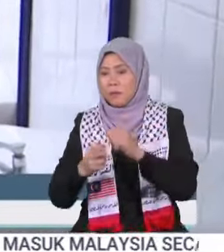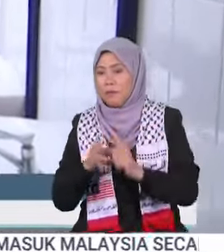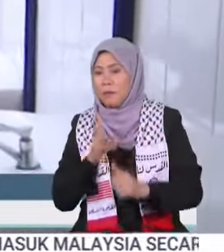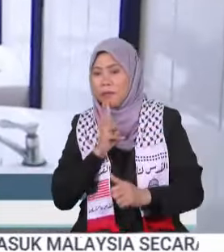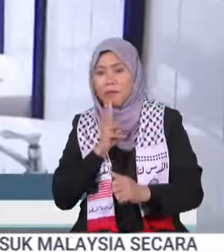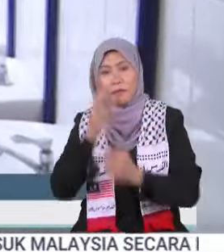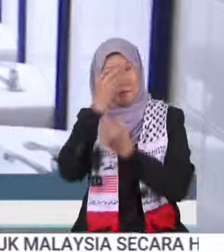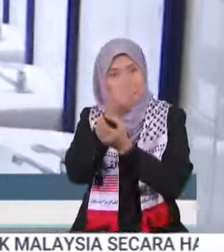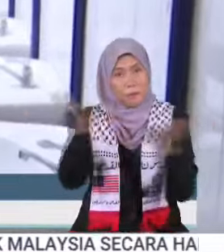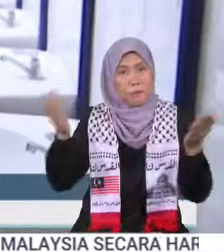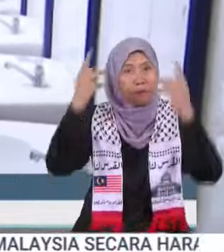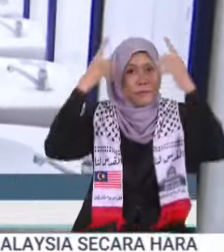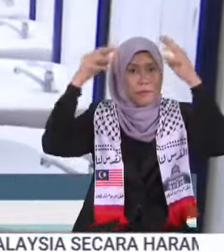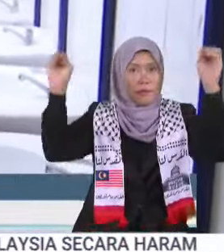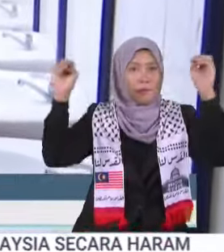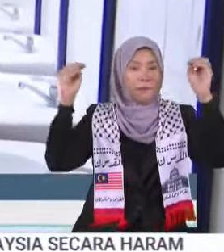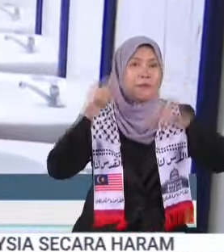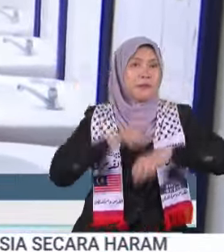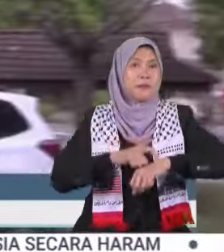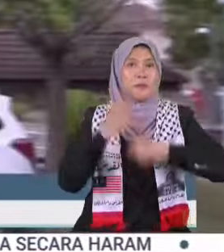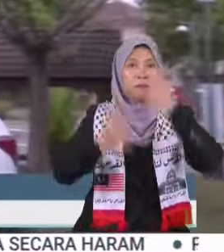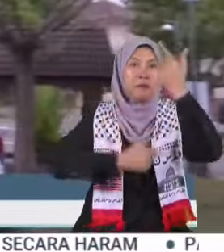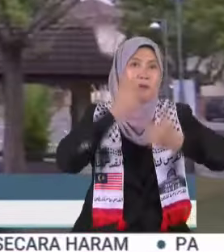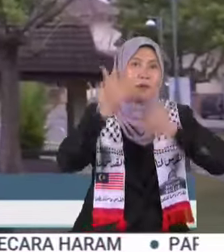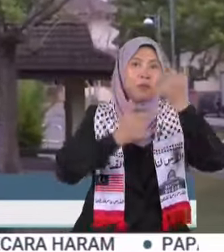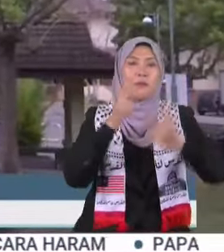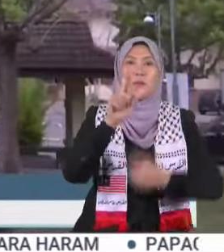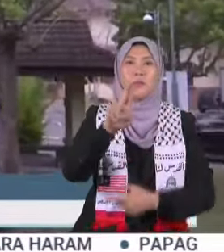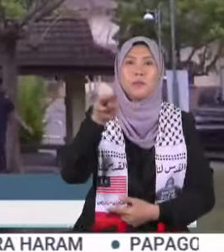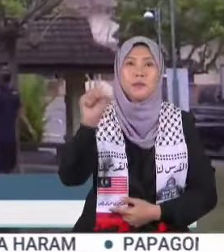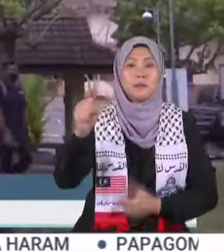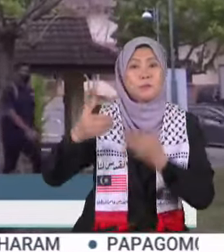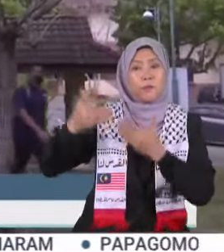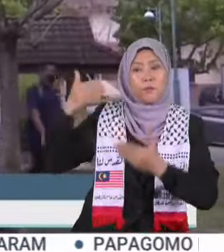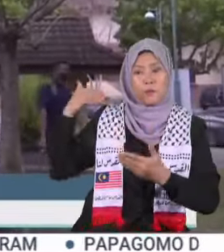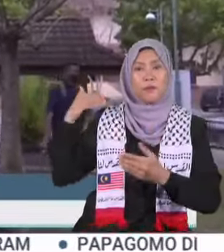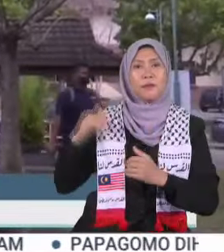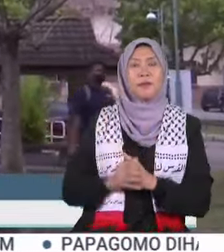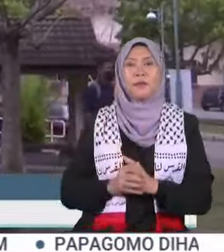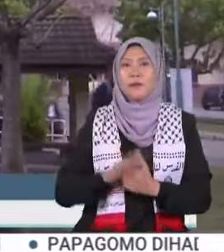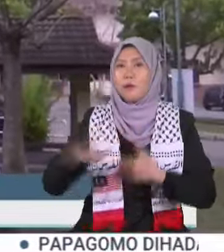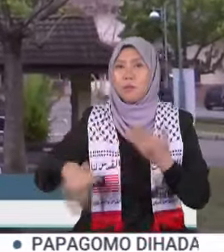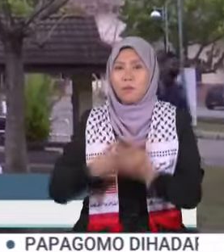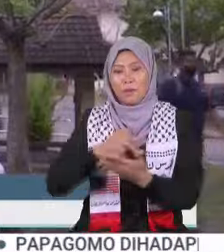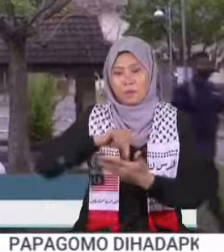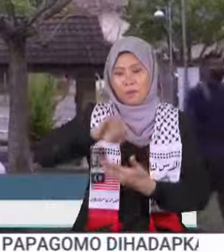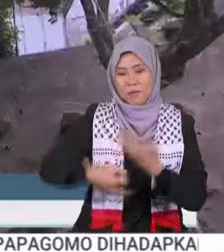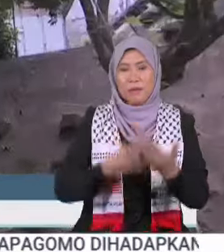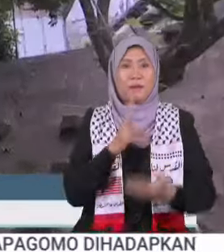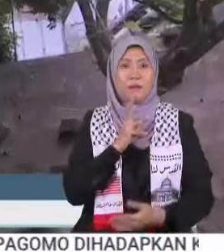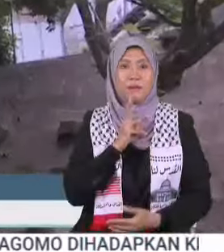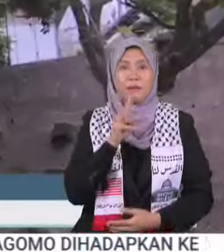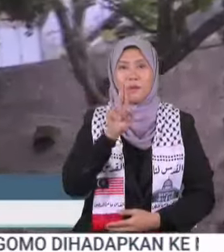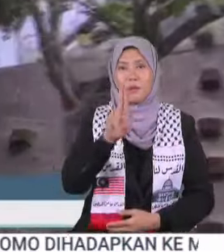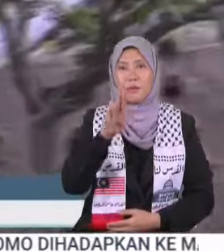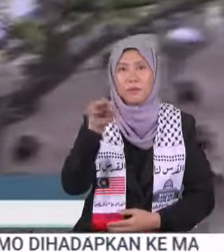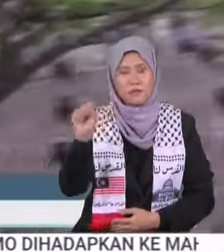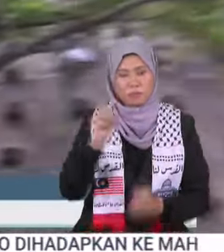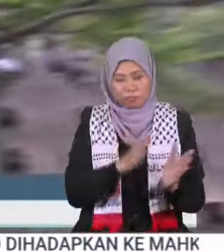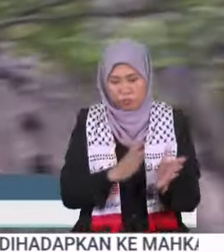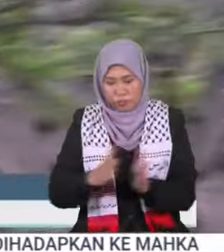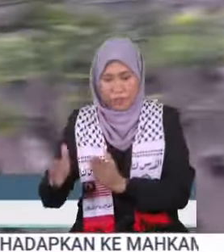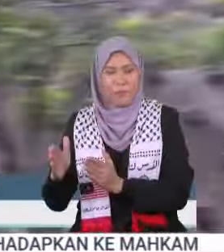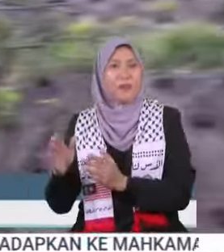diumumkan oleh Perdana Menteri semasa melawat UMS sebelum ini katanya segala projek air UMS yang dirancang dan